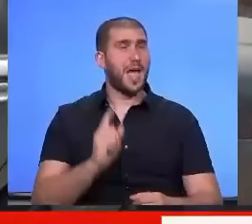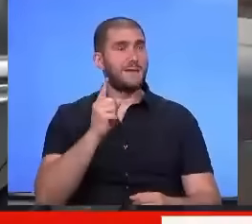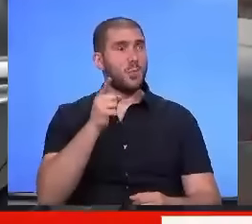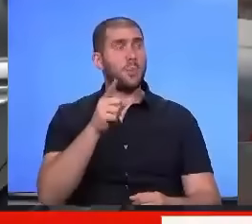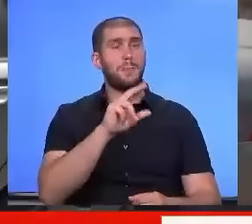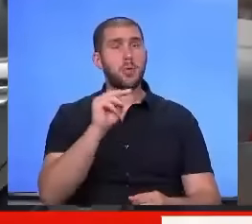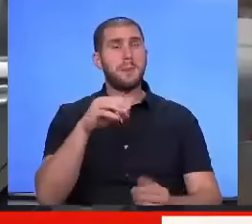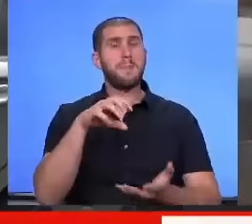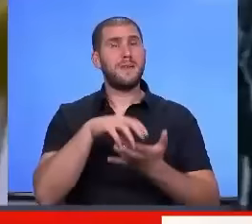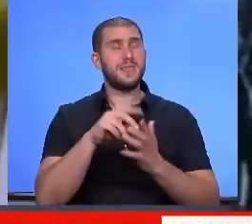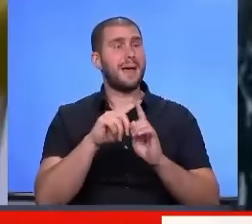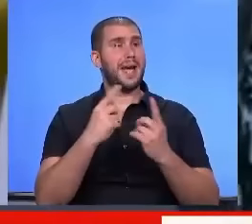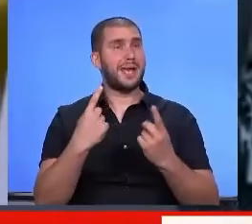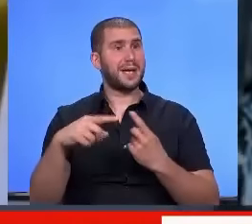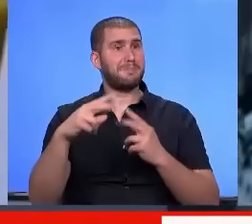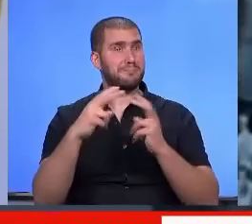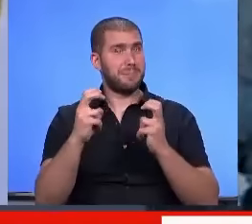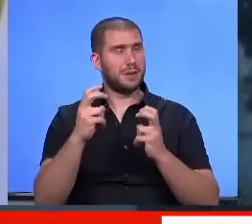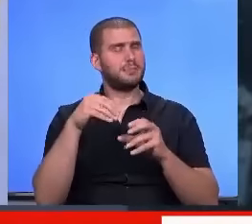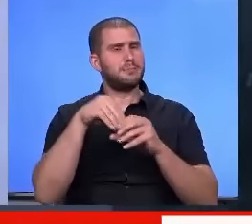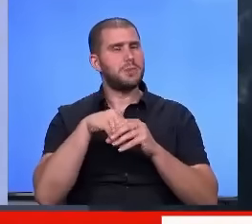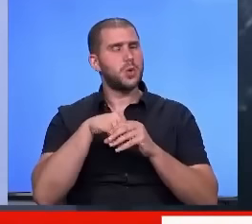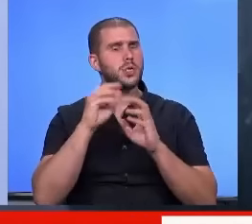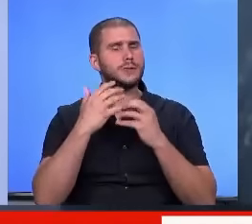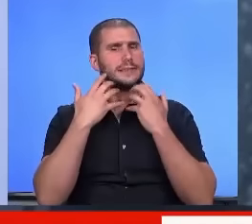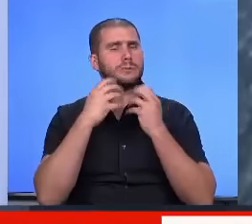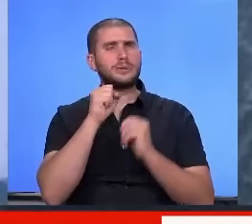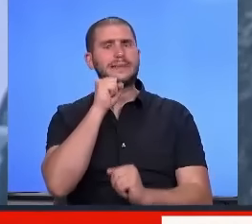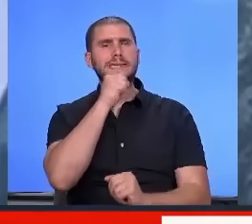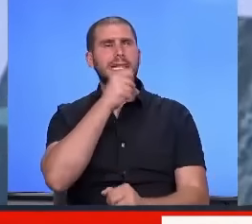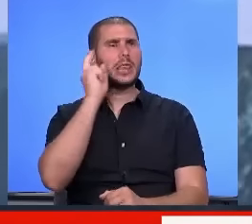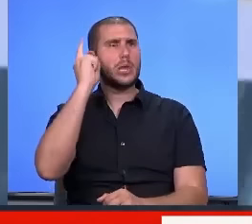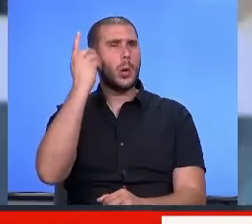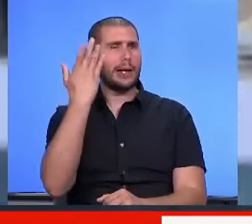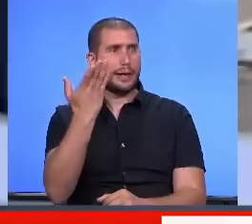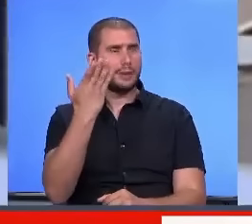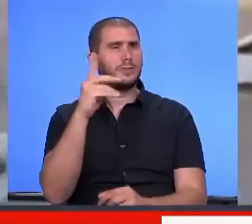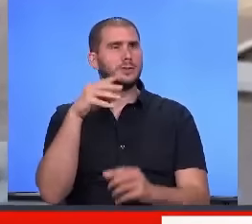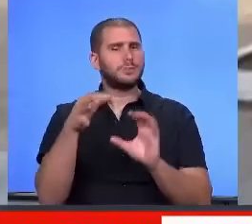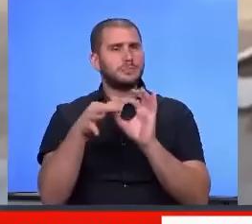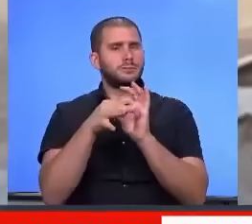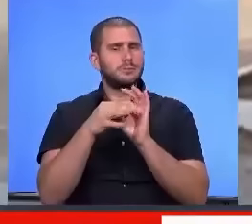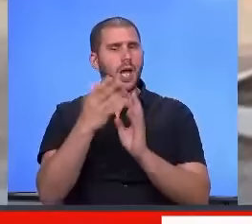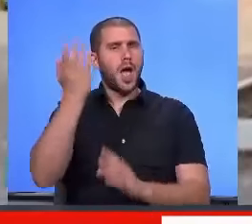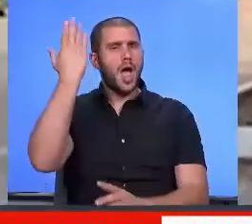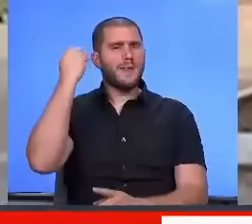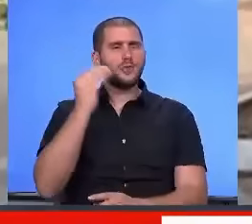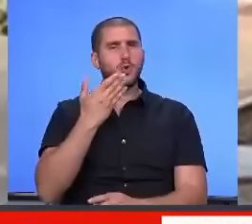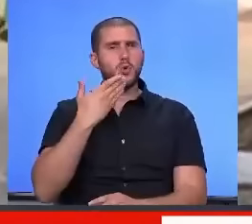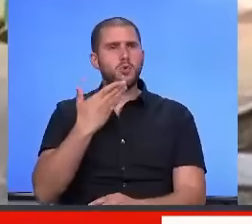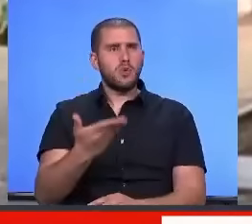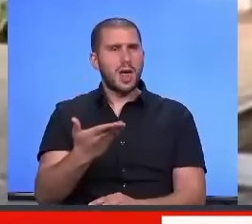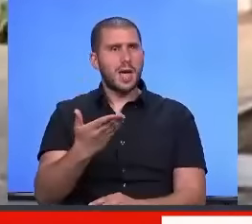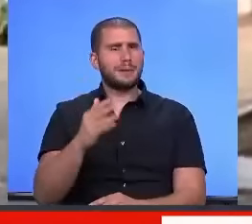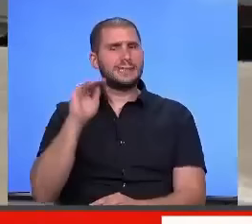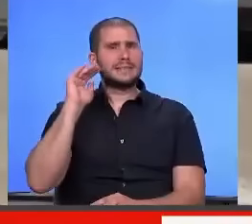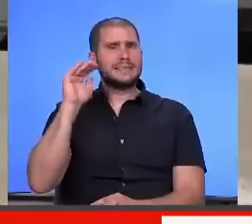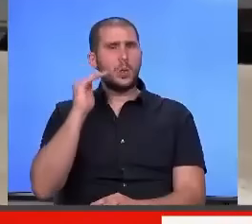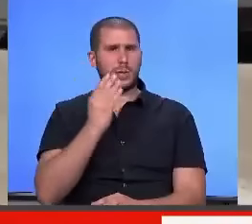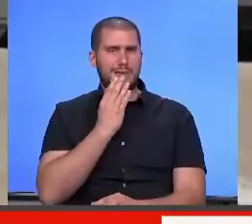בדומה למבנים אחרים בעיר, עוצר בתוכו סיפור היסטורי כזה ששוזר יחד את העבר של ירושלים, סעודיה